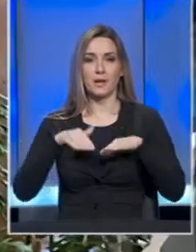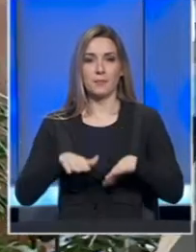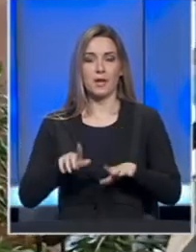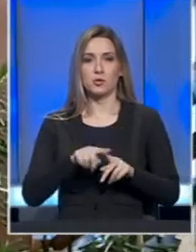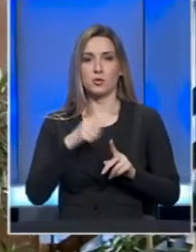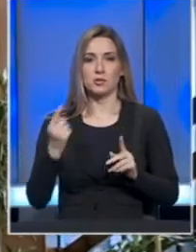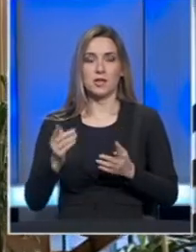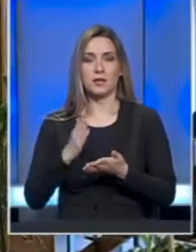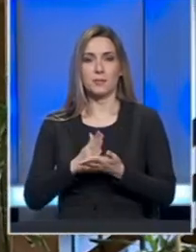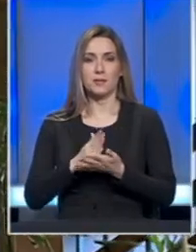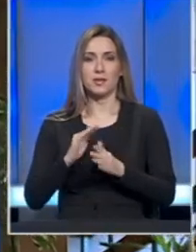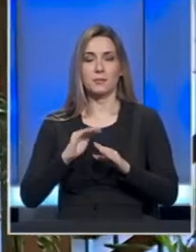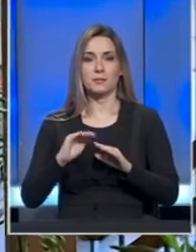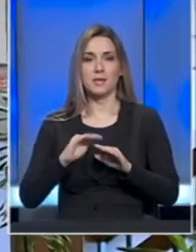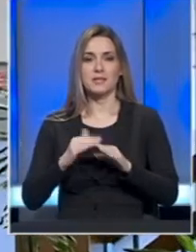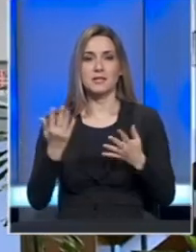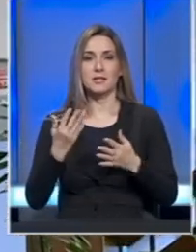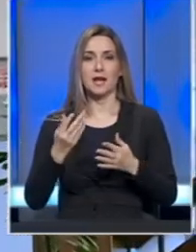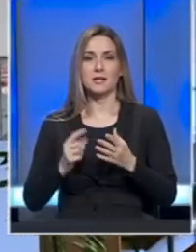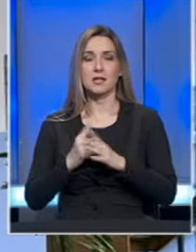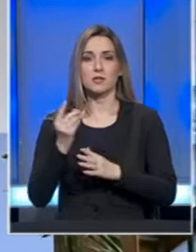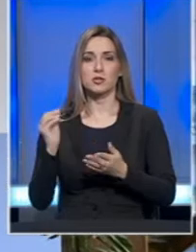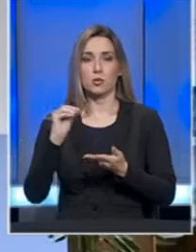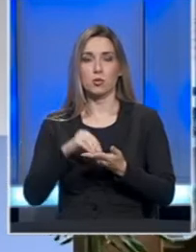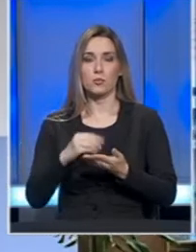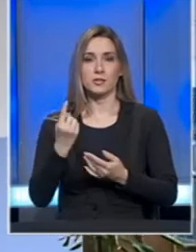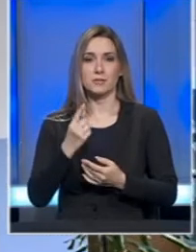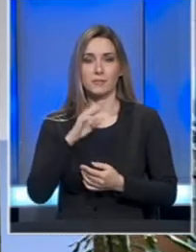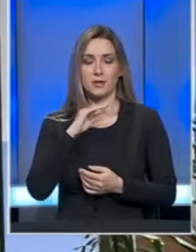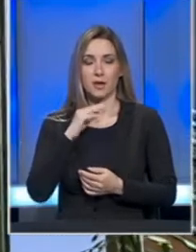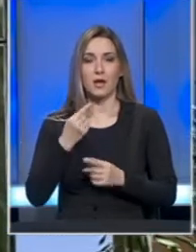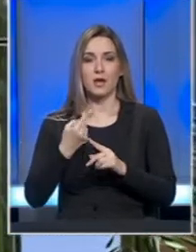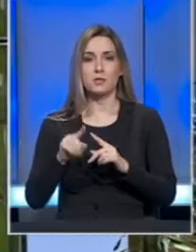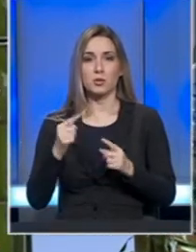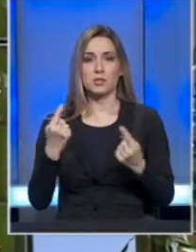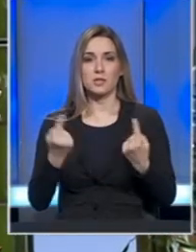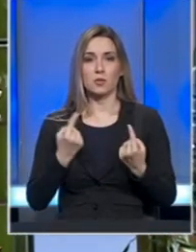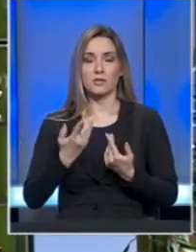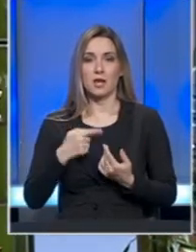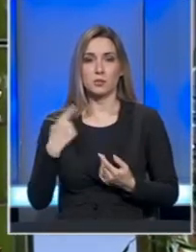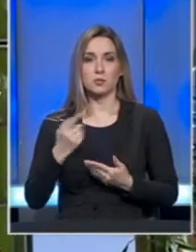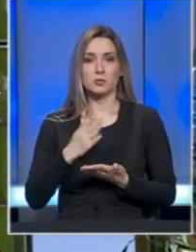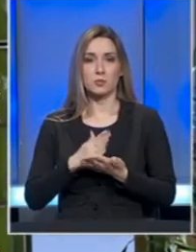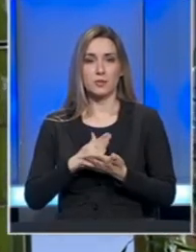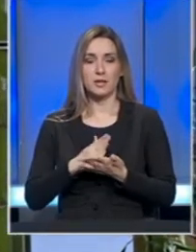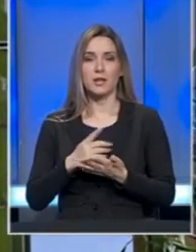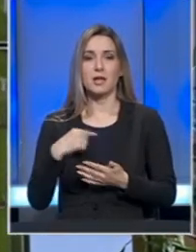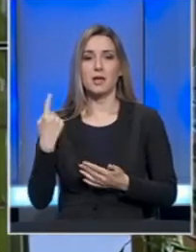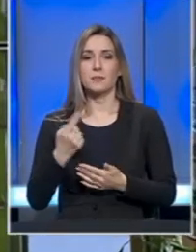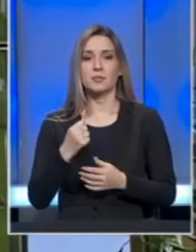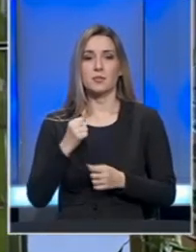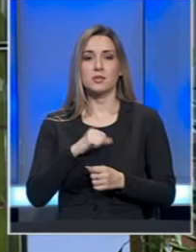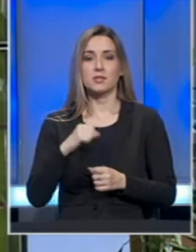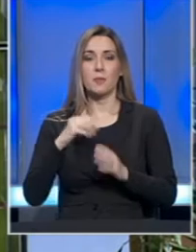i do sada bili mjeseci kad se vrši upis prvaka. Zbog situacije u kakvoj smo bili, mi smo vršili